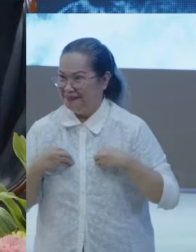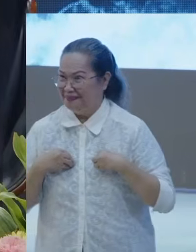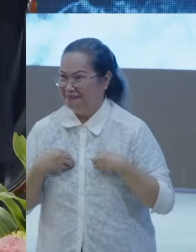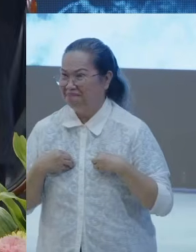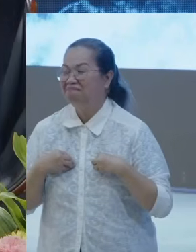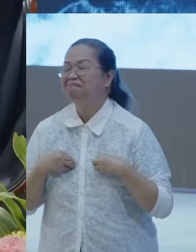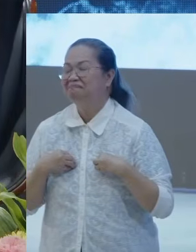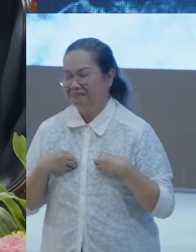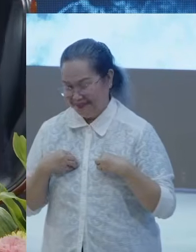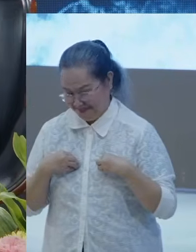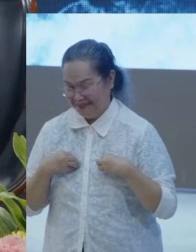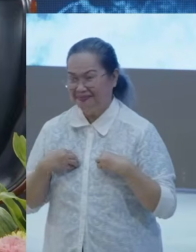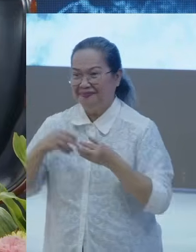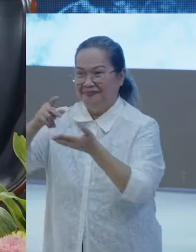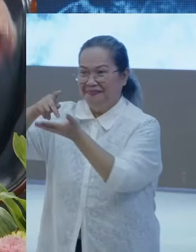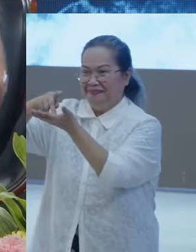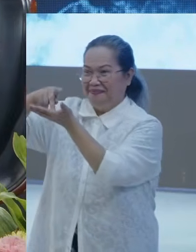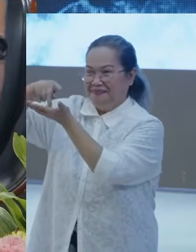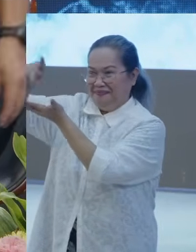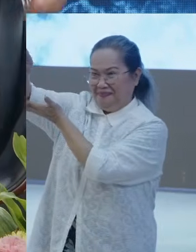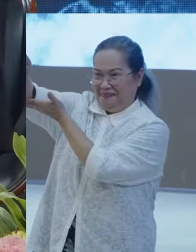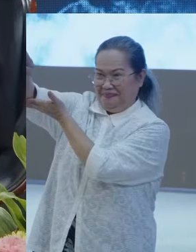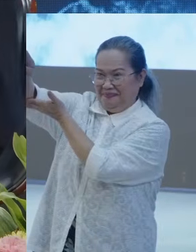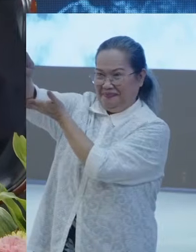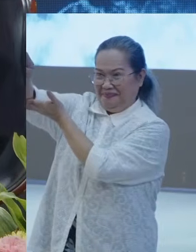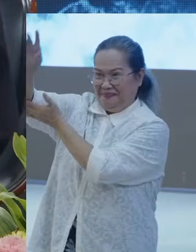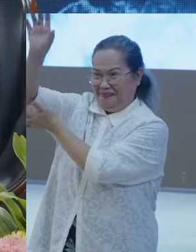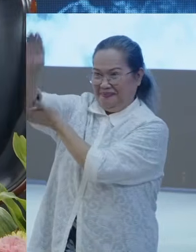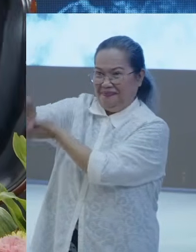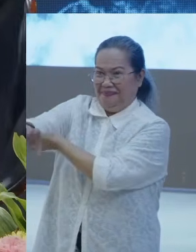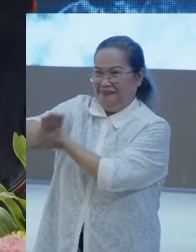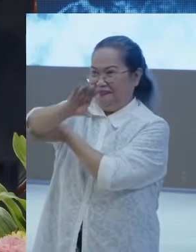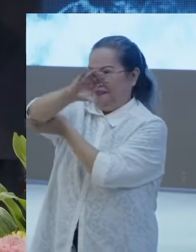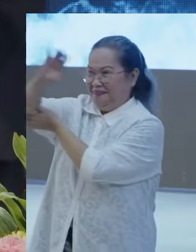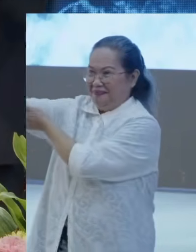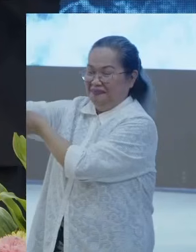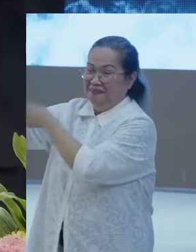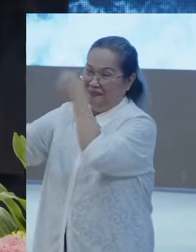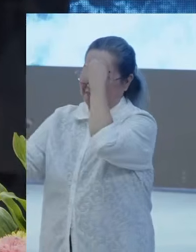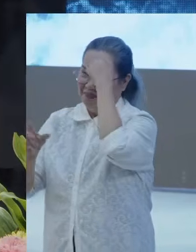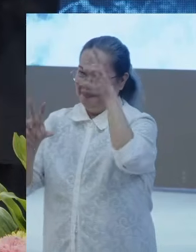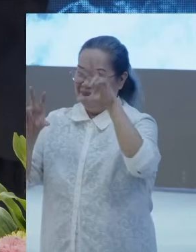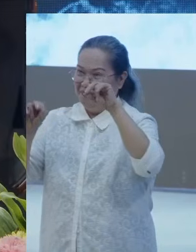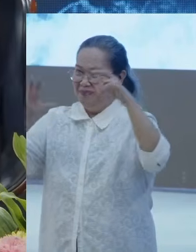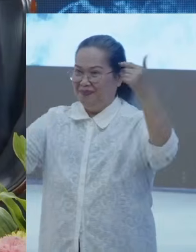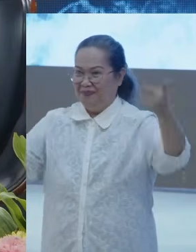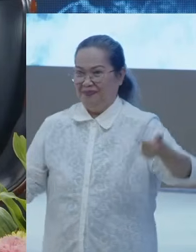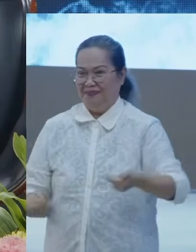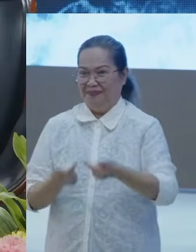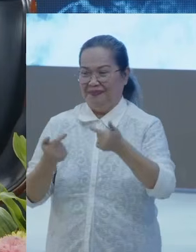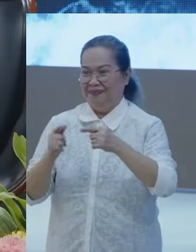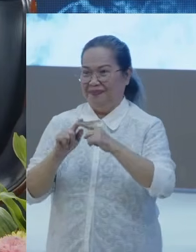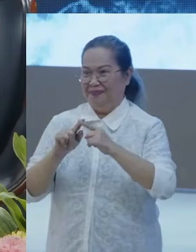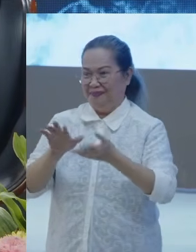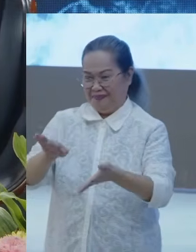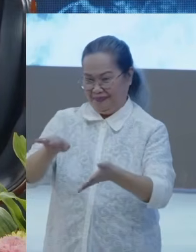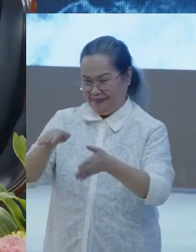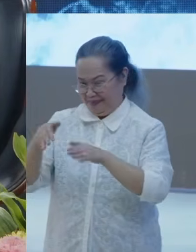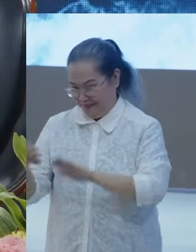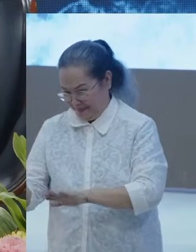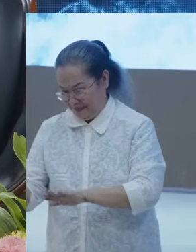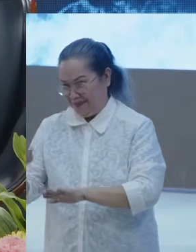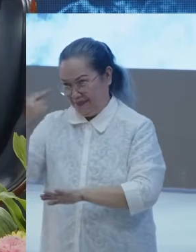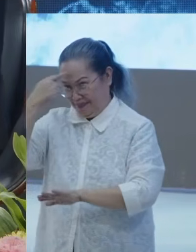Tinanggap ng Diyos ang bayad sala na ginawa niya sa krus sapagkat siya ay walang bahid ng kasalanan, ngunit namatay pa rin para